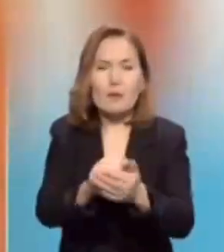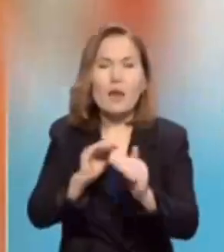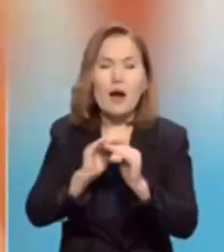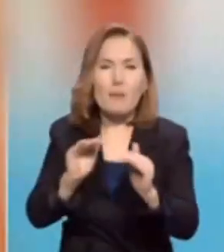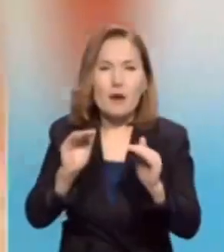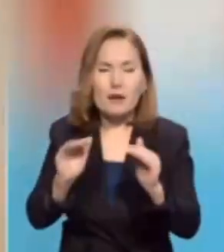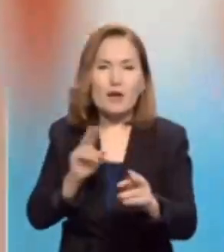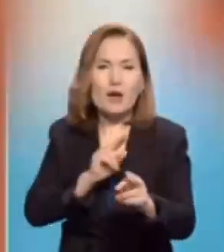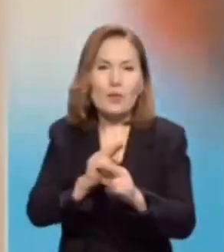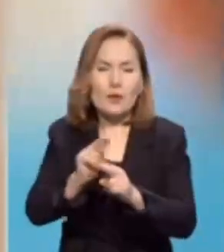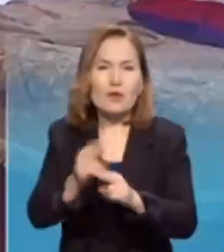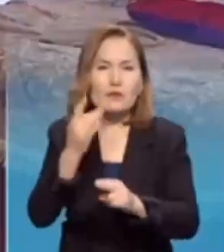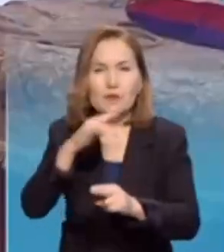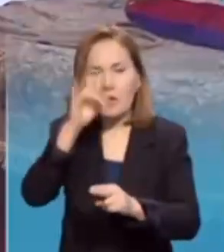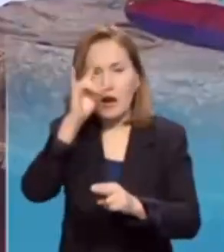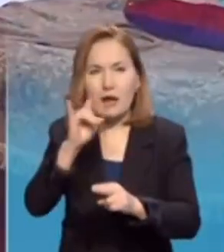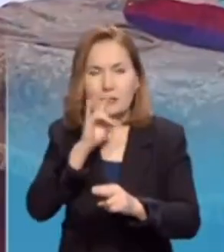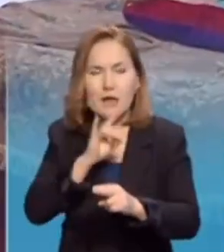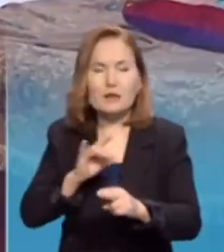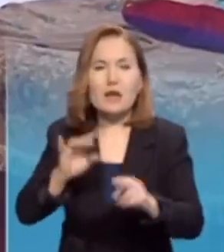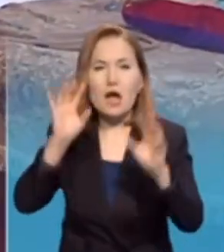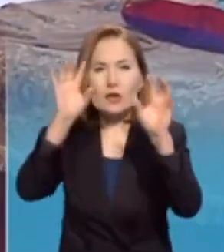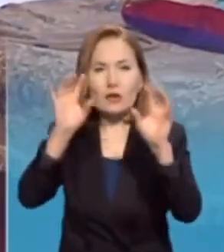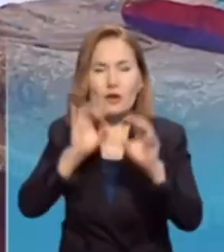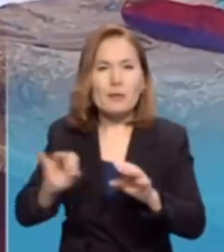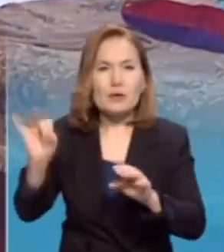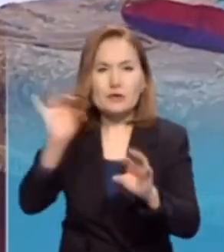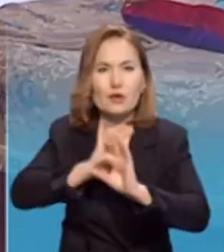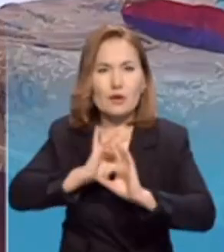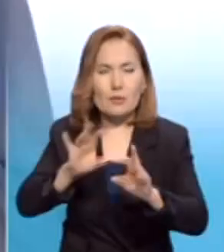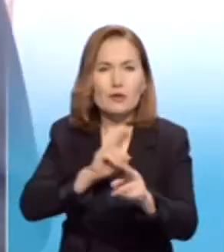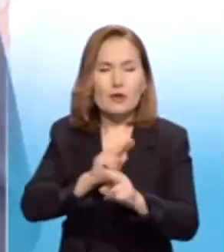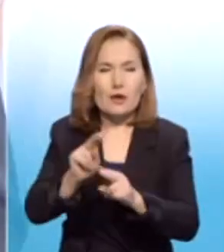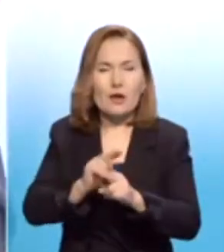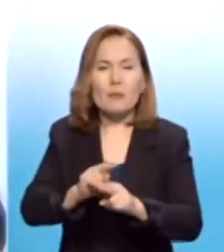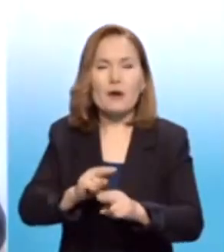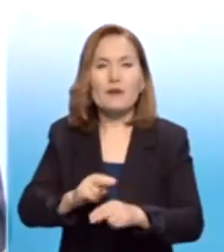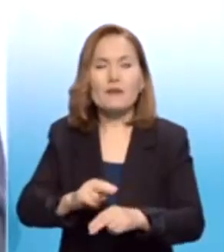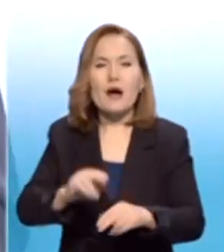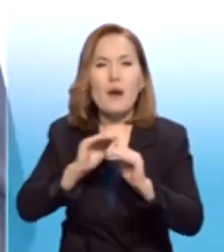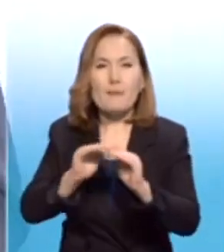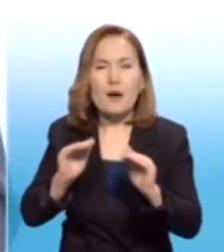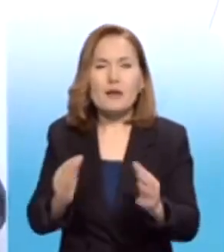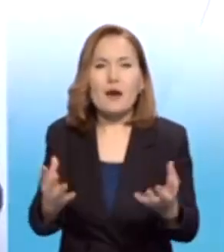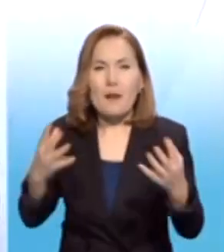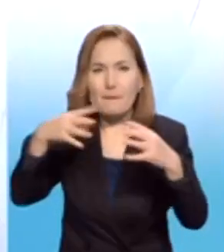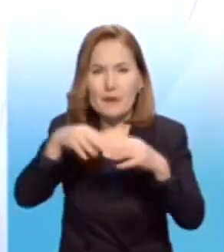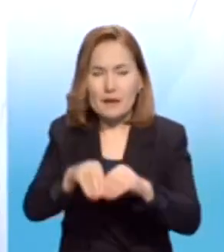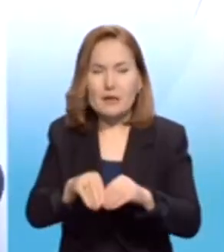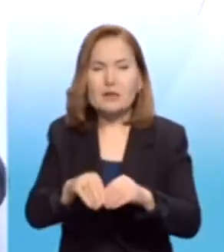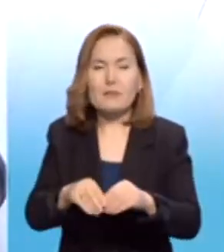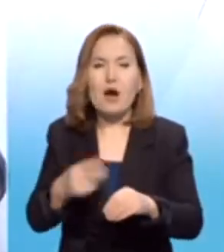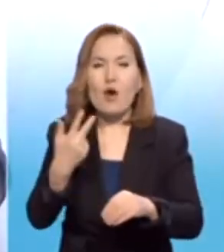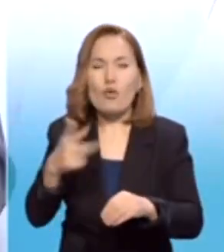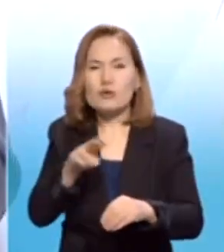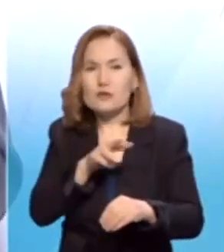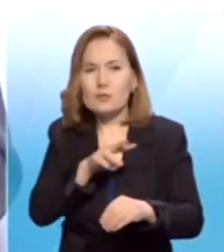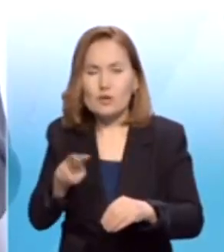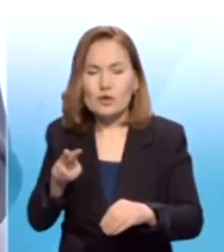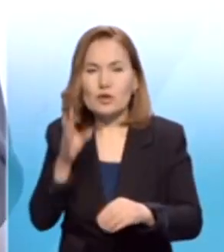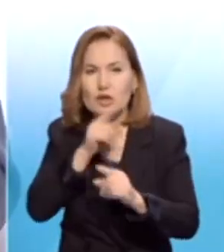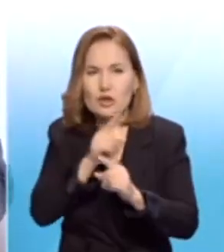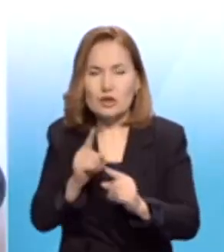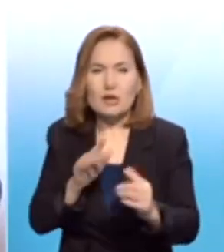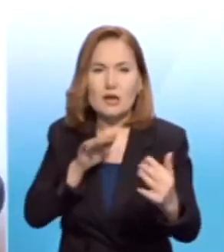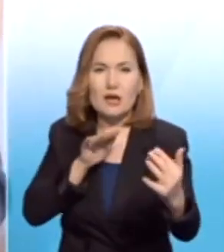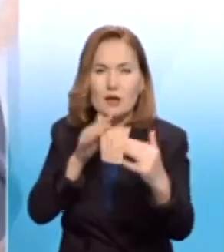сіңіруге белсенді атсалысып жүр. Бұл киіз үйді балалар бірлесіп жарты сағаттың ішінде жинап үлгерді. Бұл кішкентайларымыз